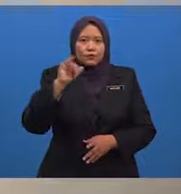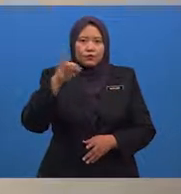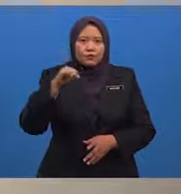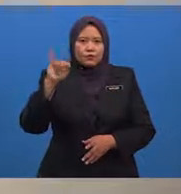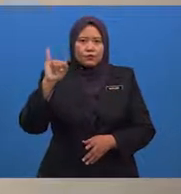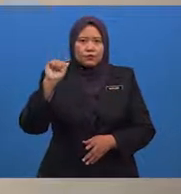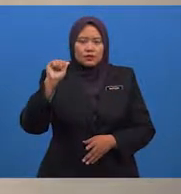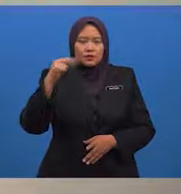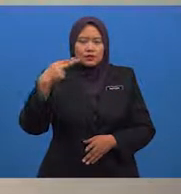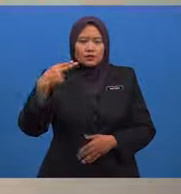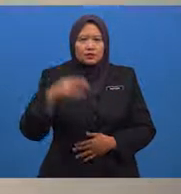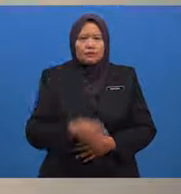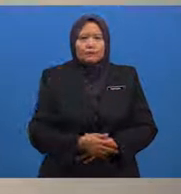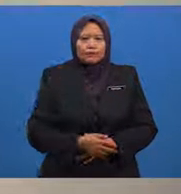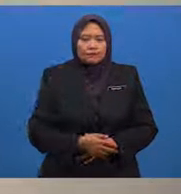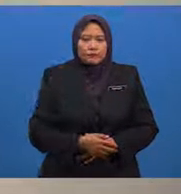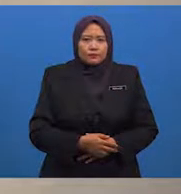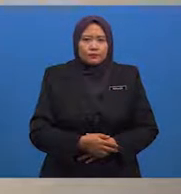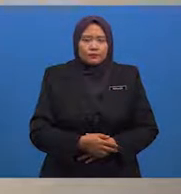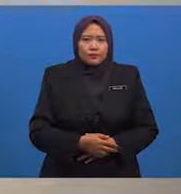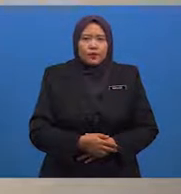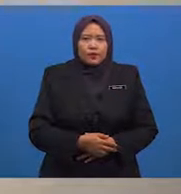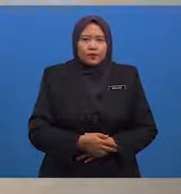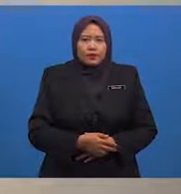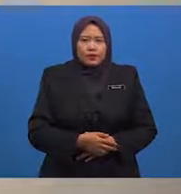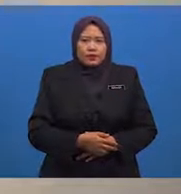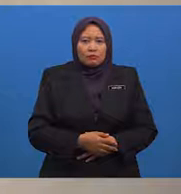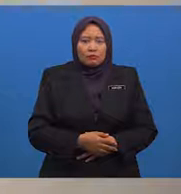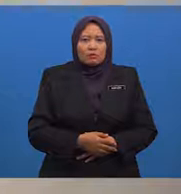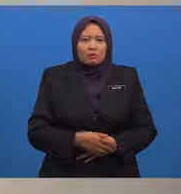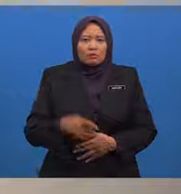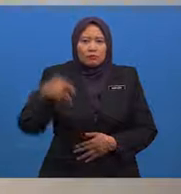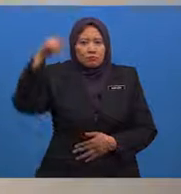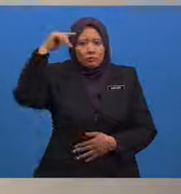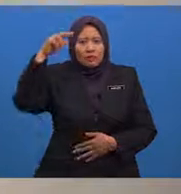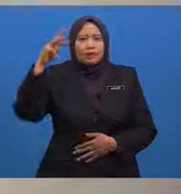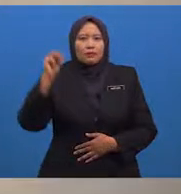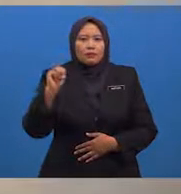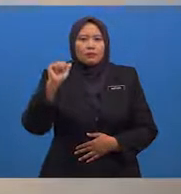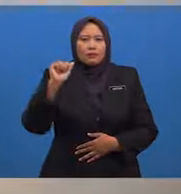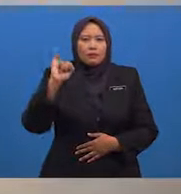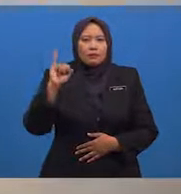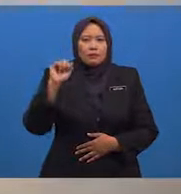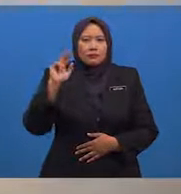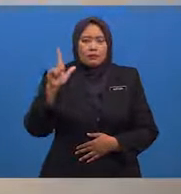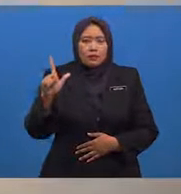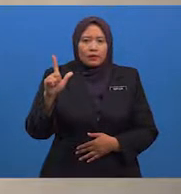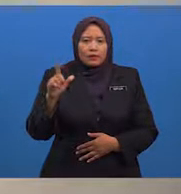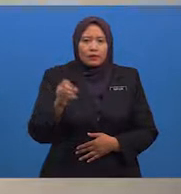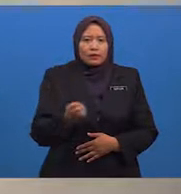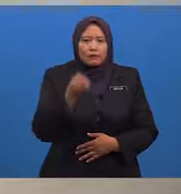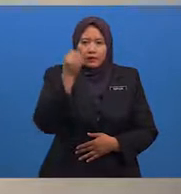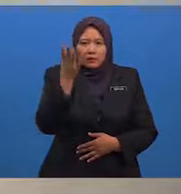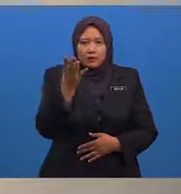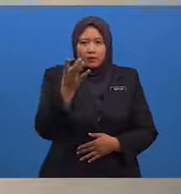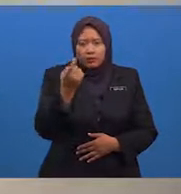Mael memberitahu Yati bahawa dia akan dihantar ke asrama semula dan meminta